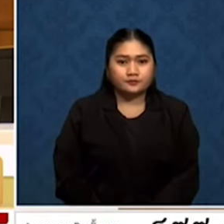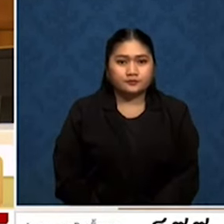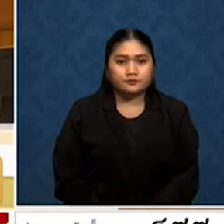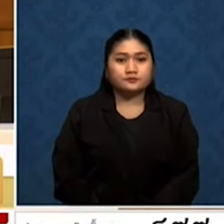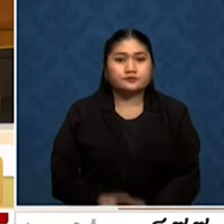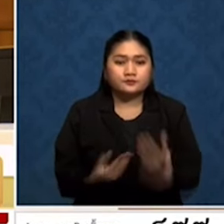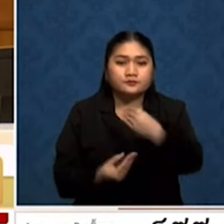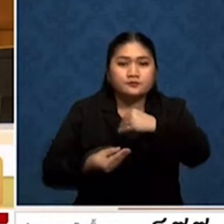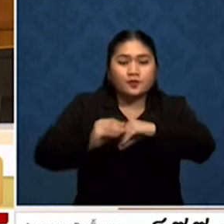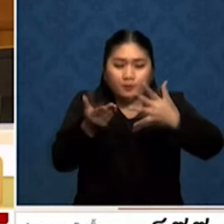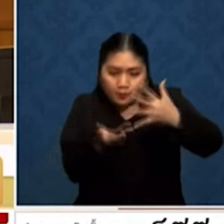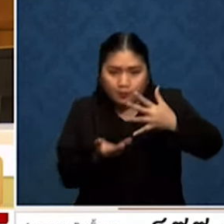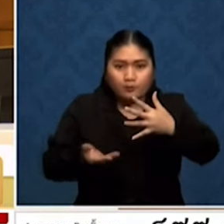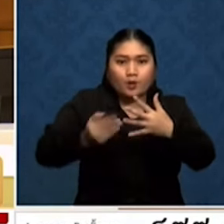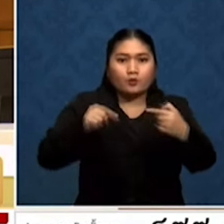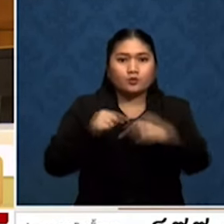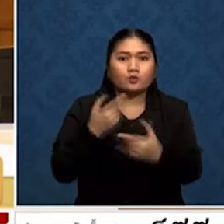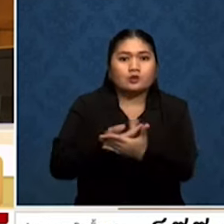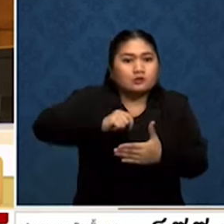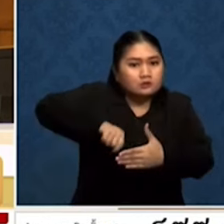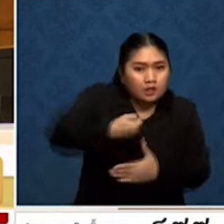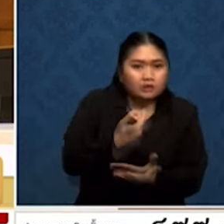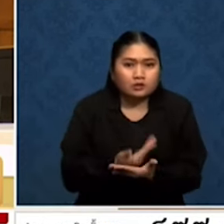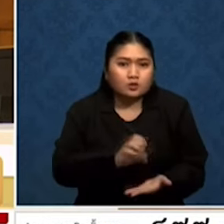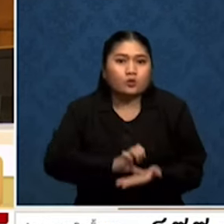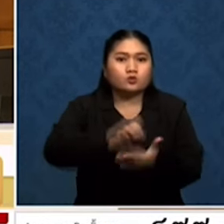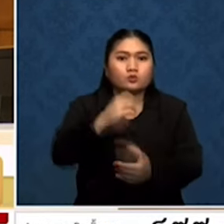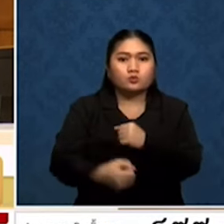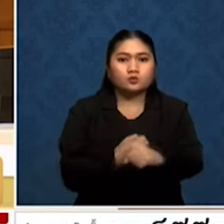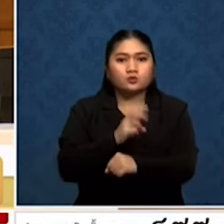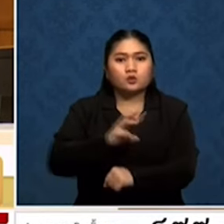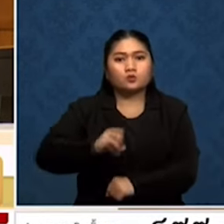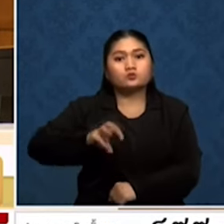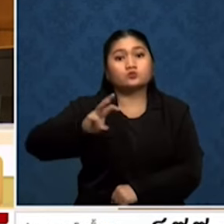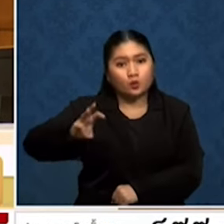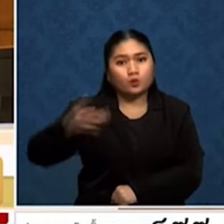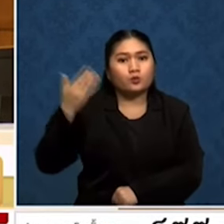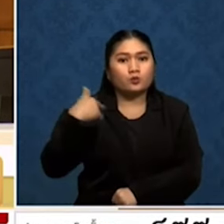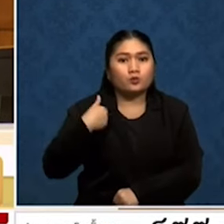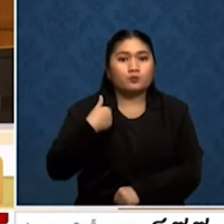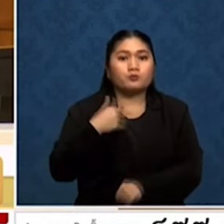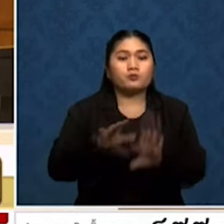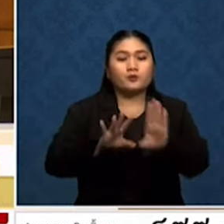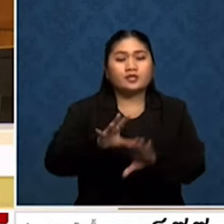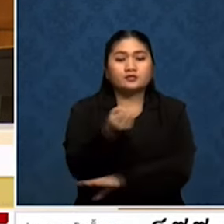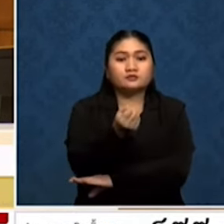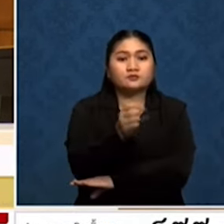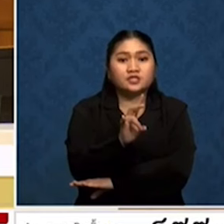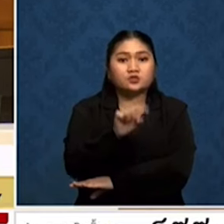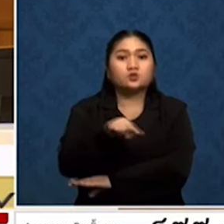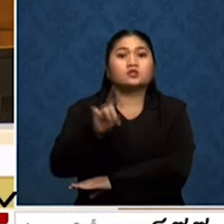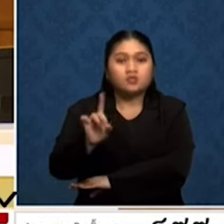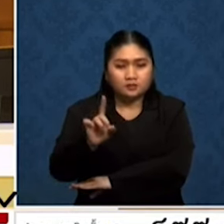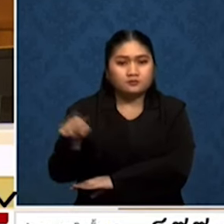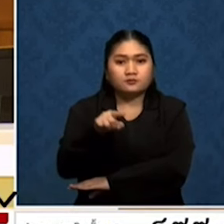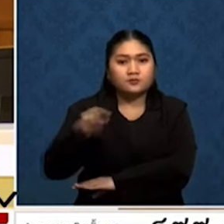ซึงเพิ่มขึ้นจากรายจ่ายการลงทุนในปีงบประมาณพ.ส. 2,516 ร้อยละ 17.1 และคิด